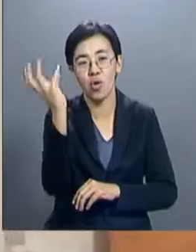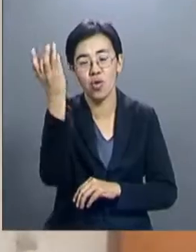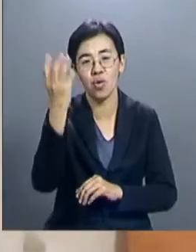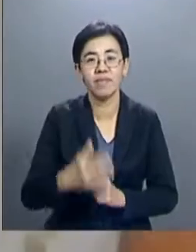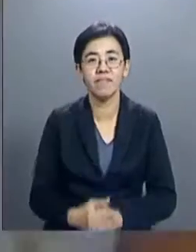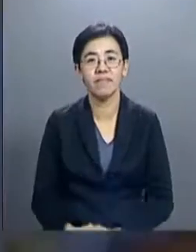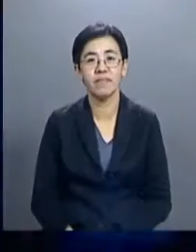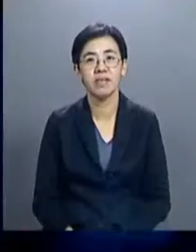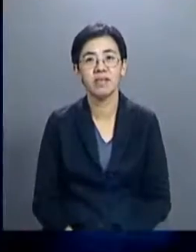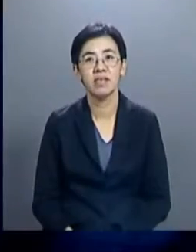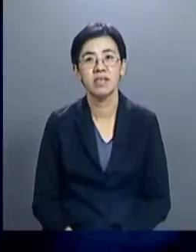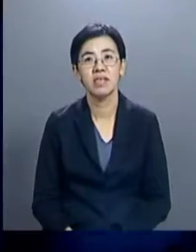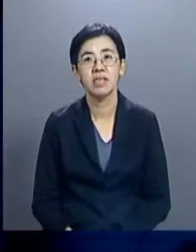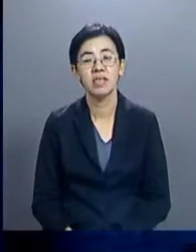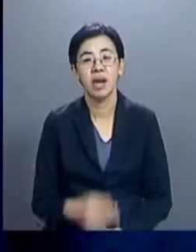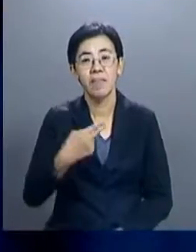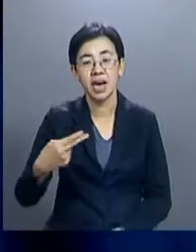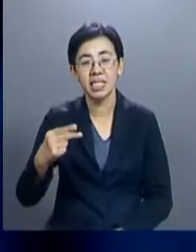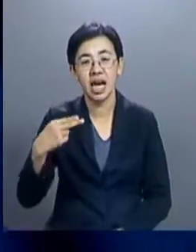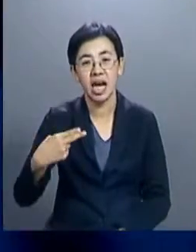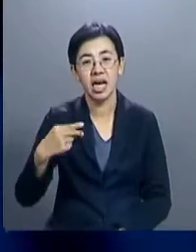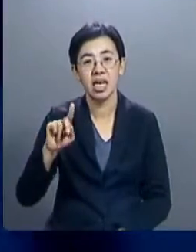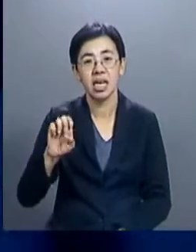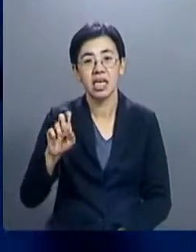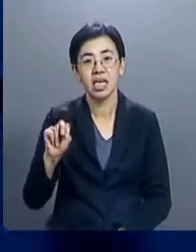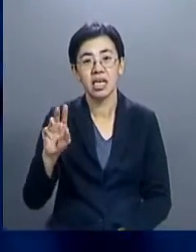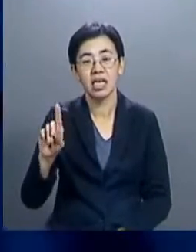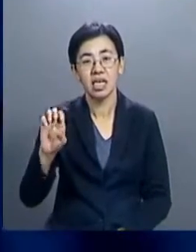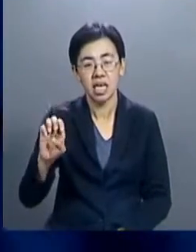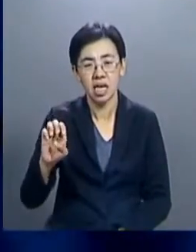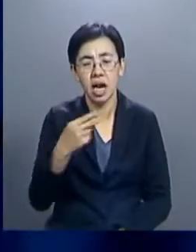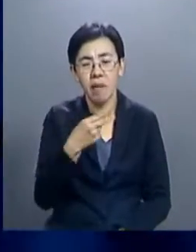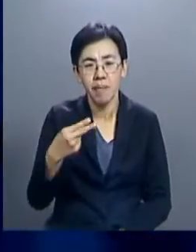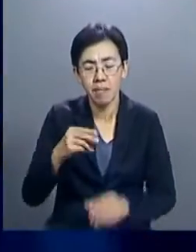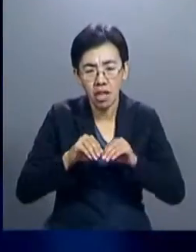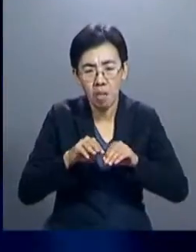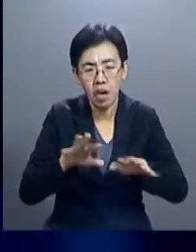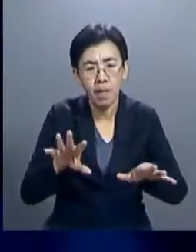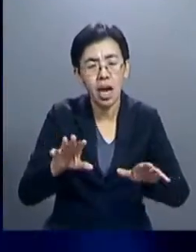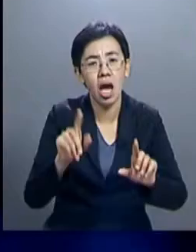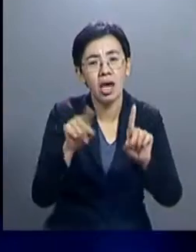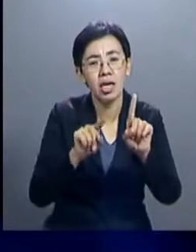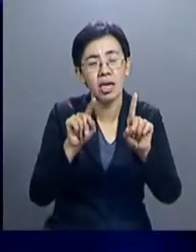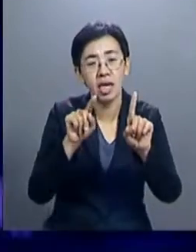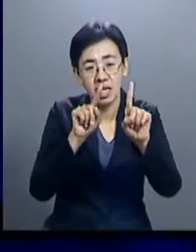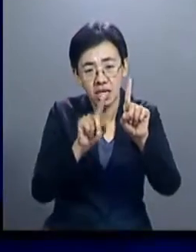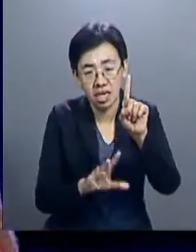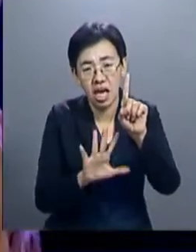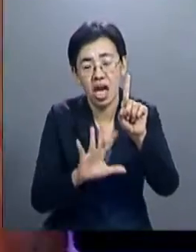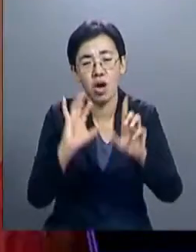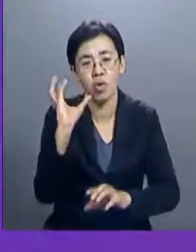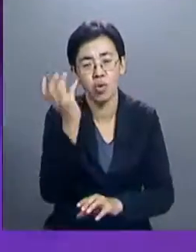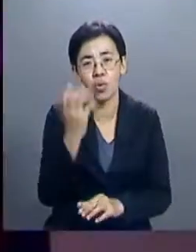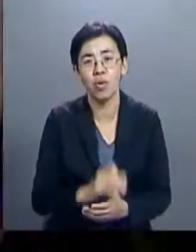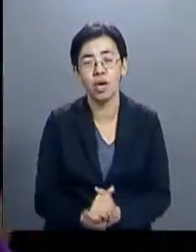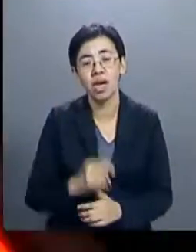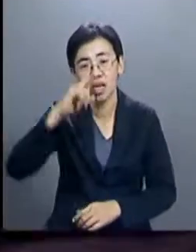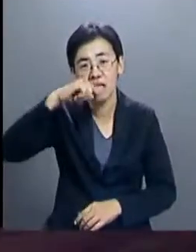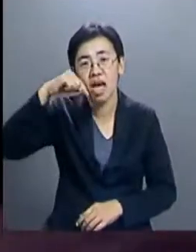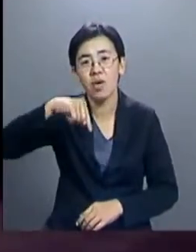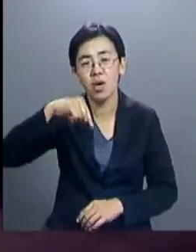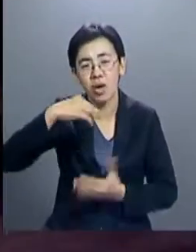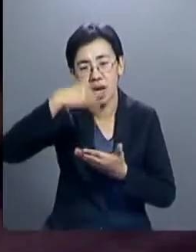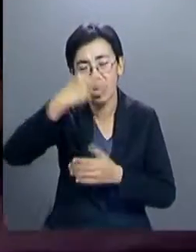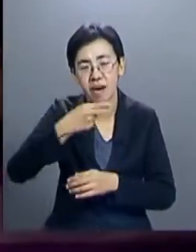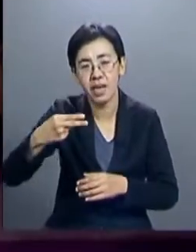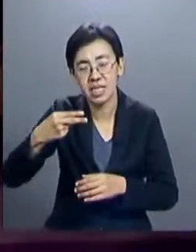Day เมื่อภาษาฮินดีติดอันดับภาษาที่ถูกใช้มากที่สุด1ใน5ของโลกโดยในบ้านเราการเรียนภาษ